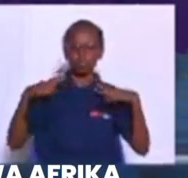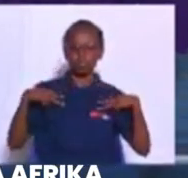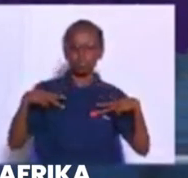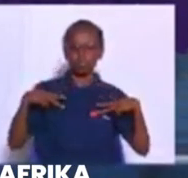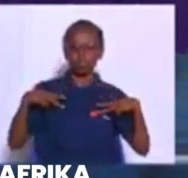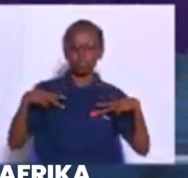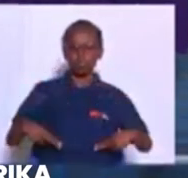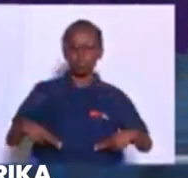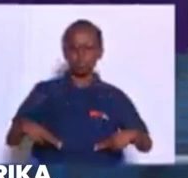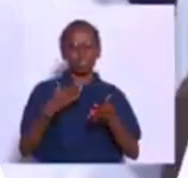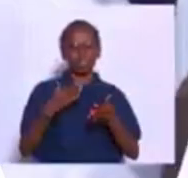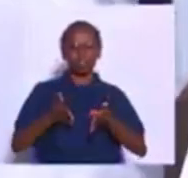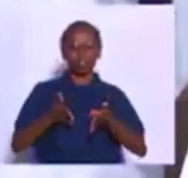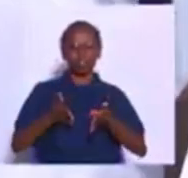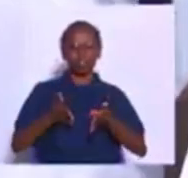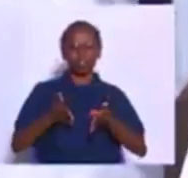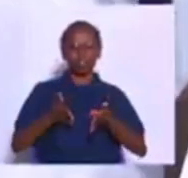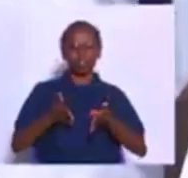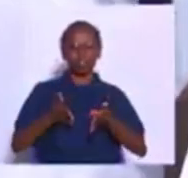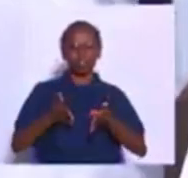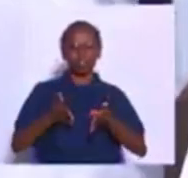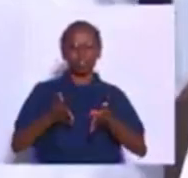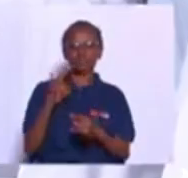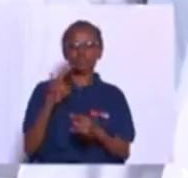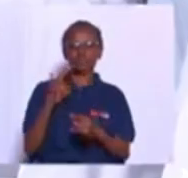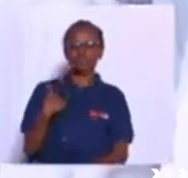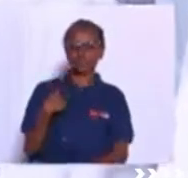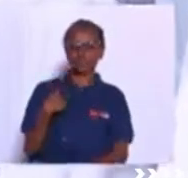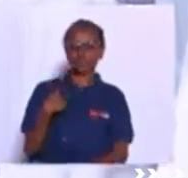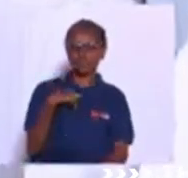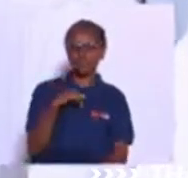mwanadamu akazaliwa kwetu.